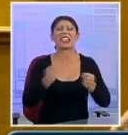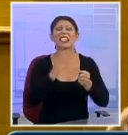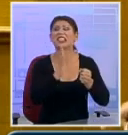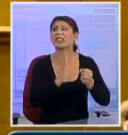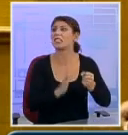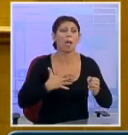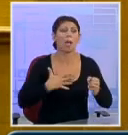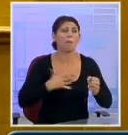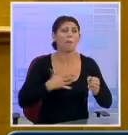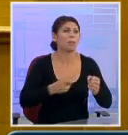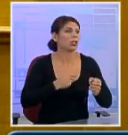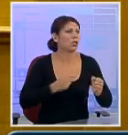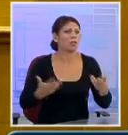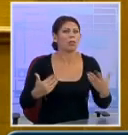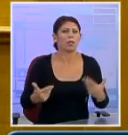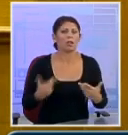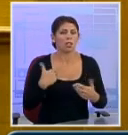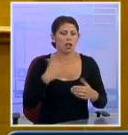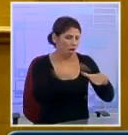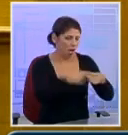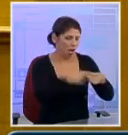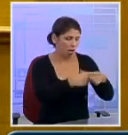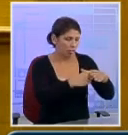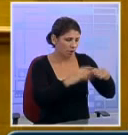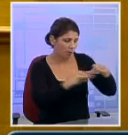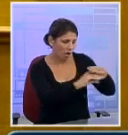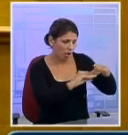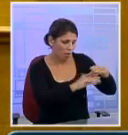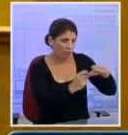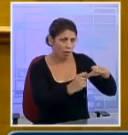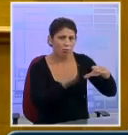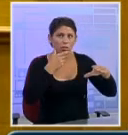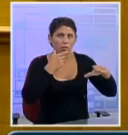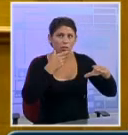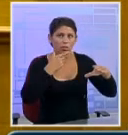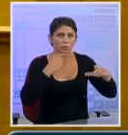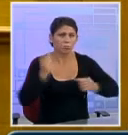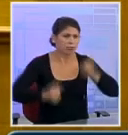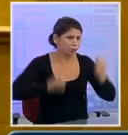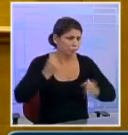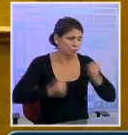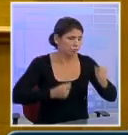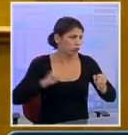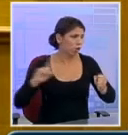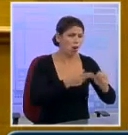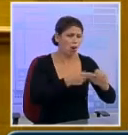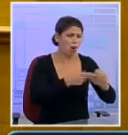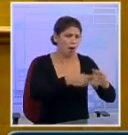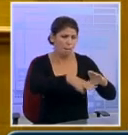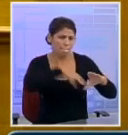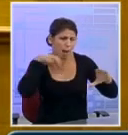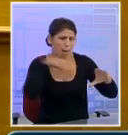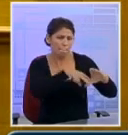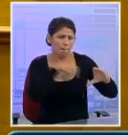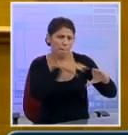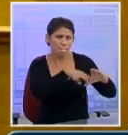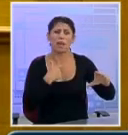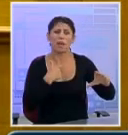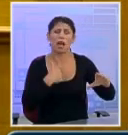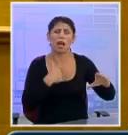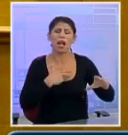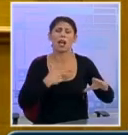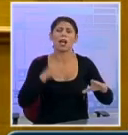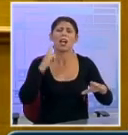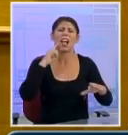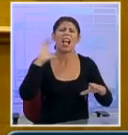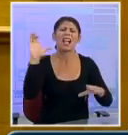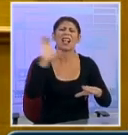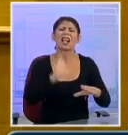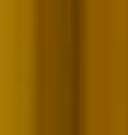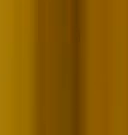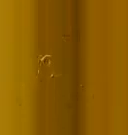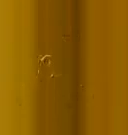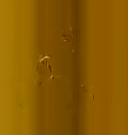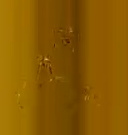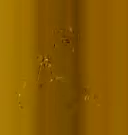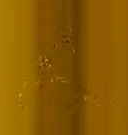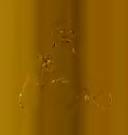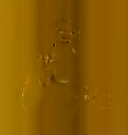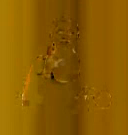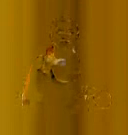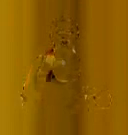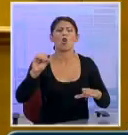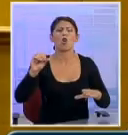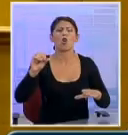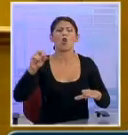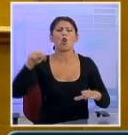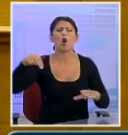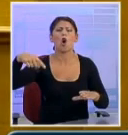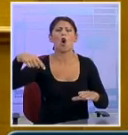στις προγραμματικές να εξαπατήσετε και τους δικούς σας βουλευτές μιλώντας για αλλαγές διοικήσεων στις τράπεζες. Και όλα αυτά την ώρα που η συμφωνία που